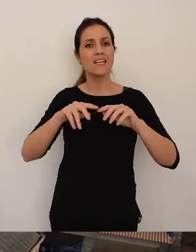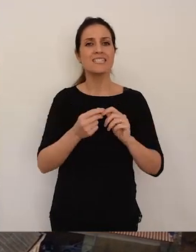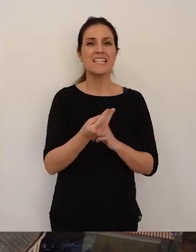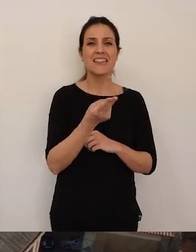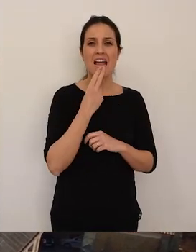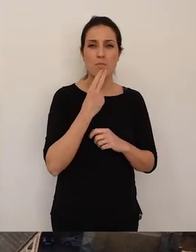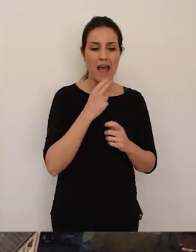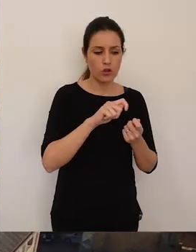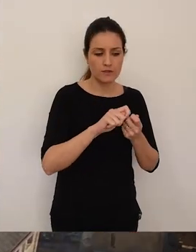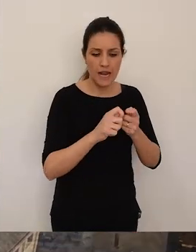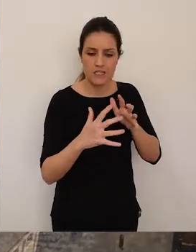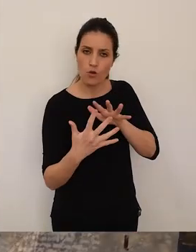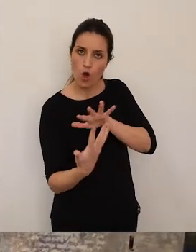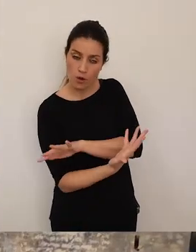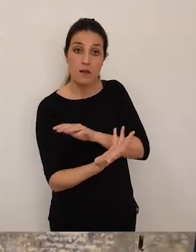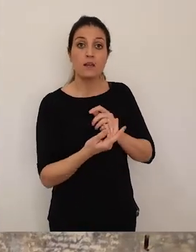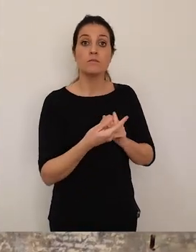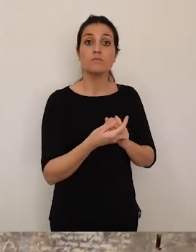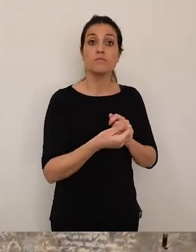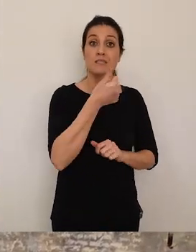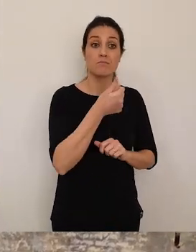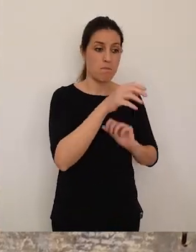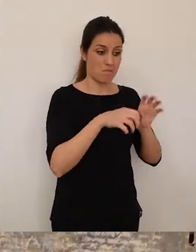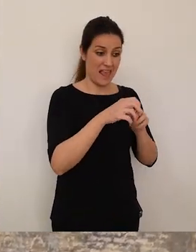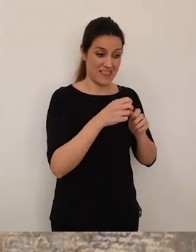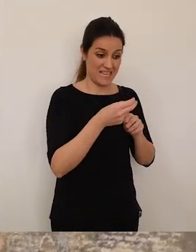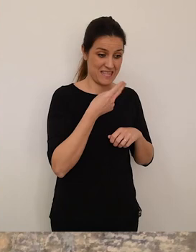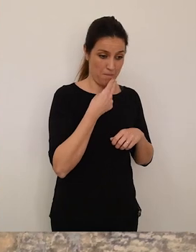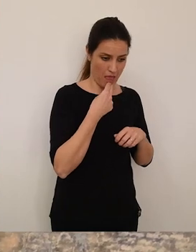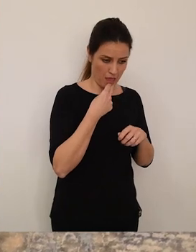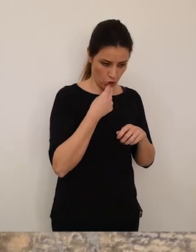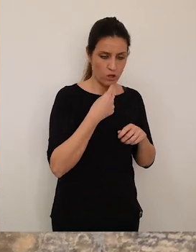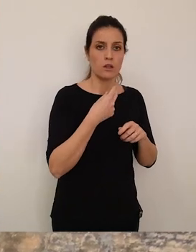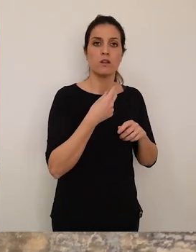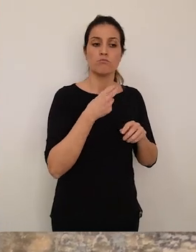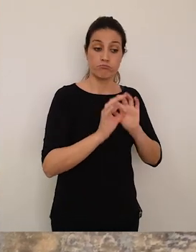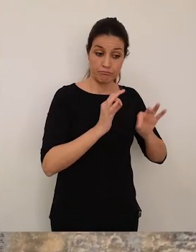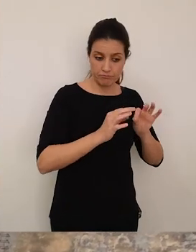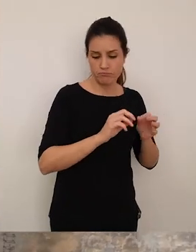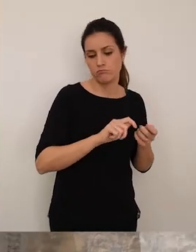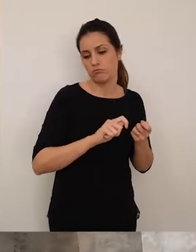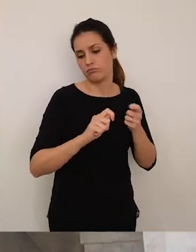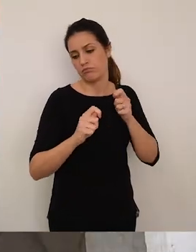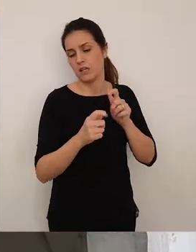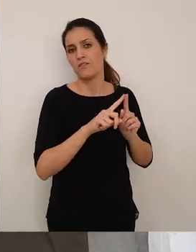della trasformazione del tabacco, dall'approvvigionamento alla sua preparazione in sigarette.